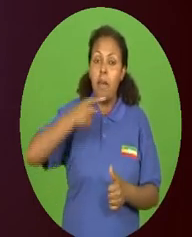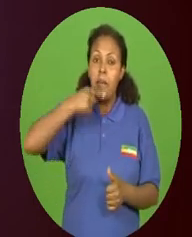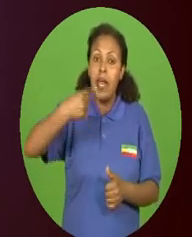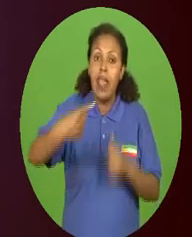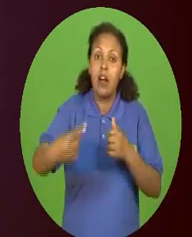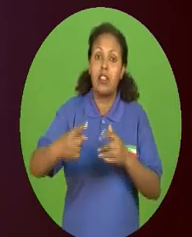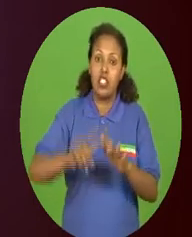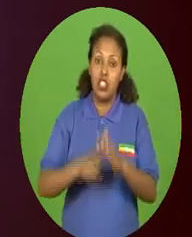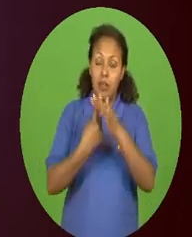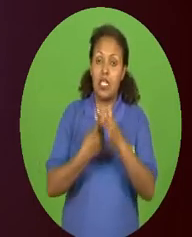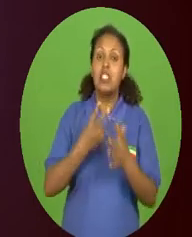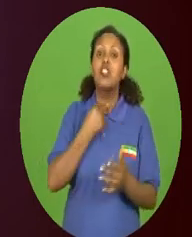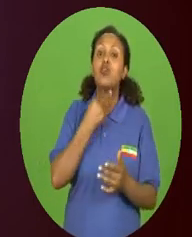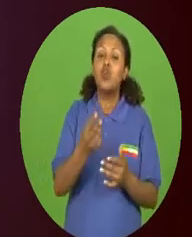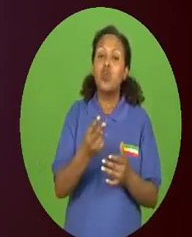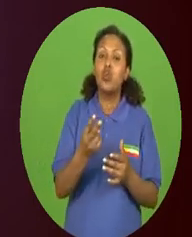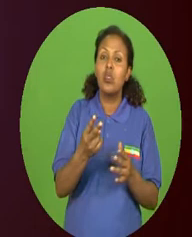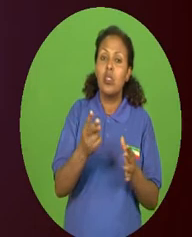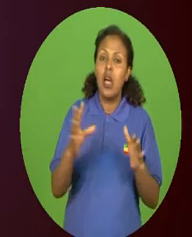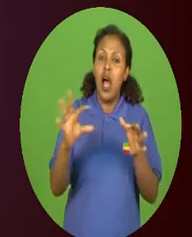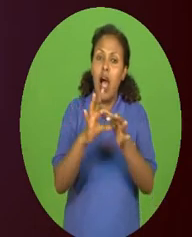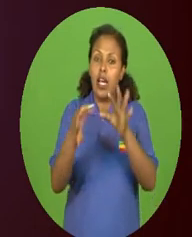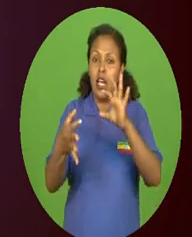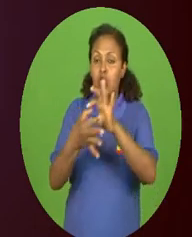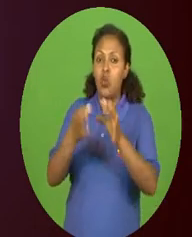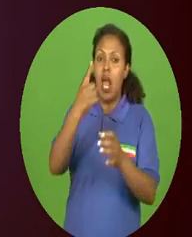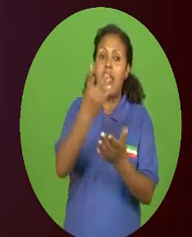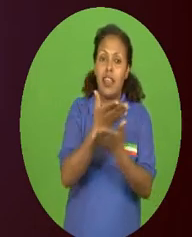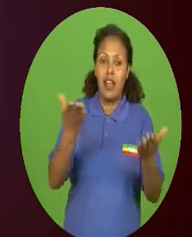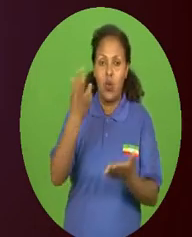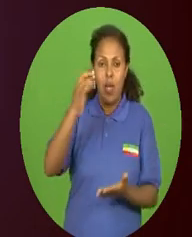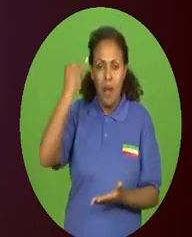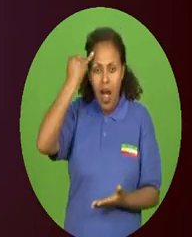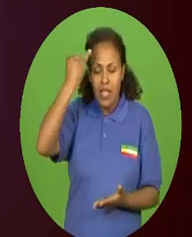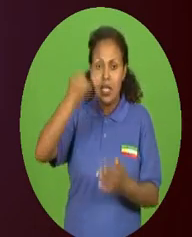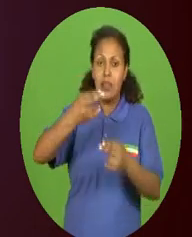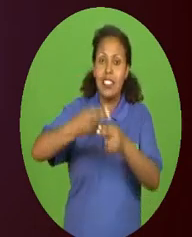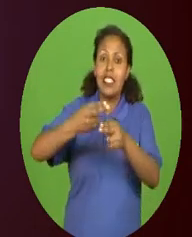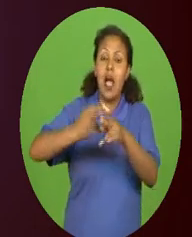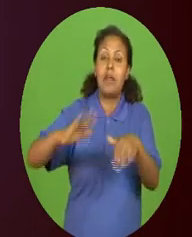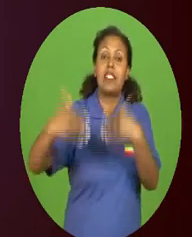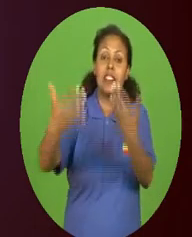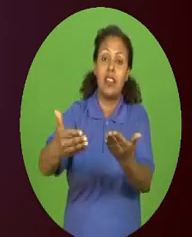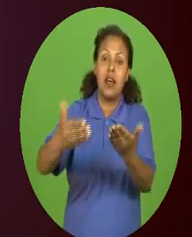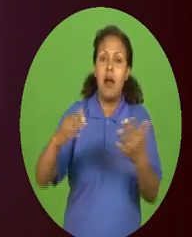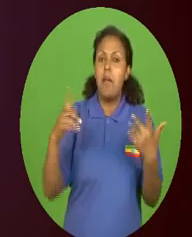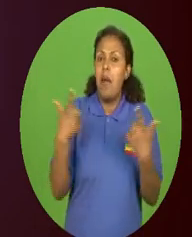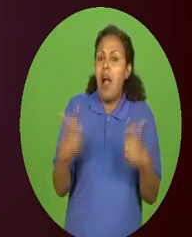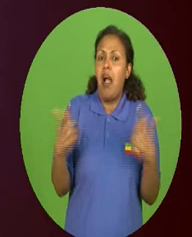ቋንቋን መናገር ሲጀምር ድምጾቹን አቀናጅቶ ለአንድ ነገር ወይም ሐሳብ ስያሜ